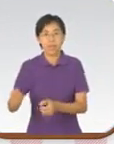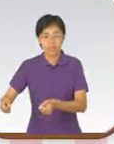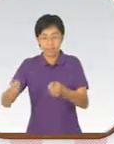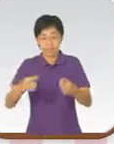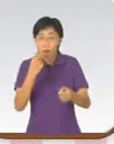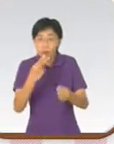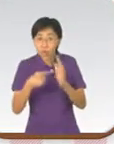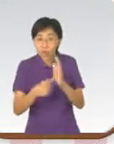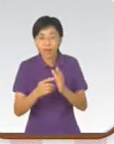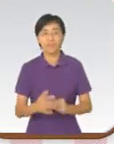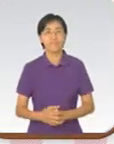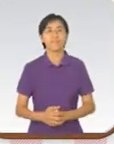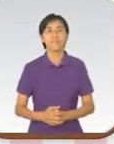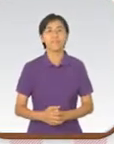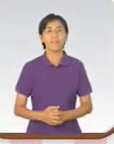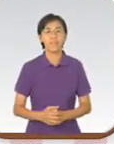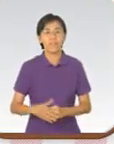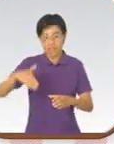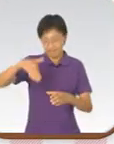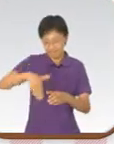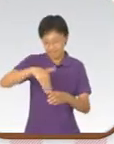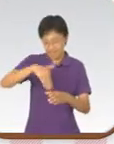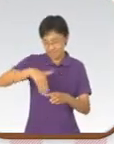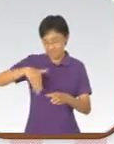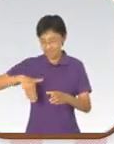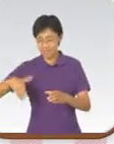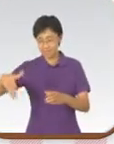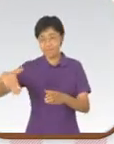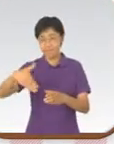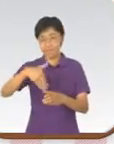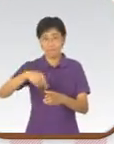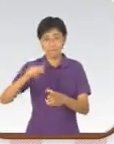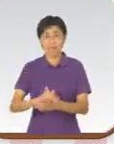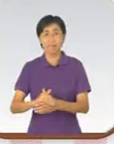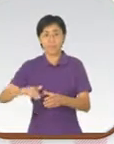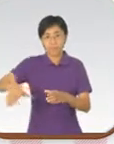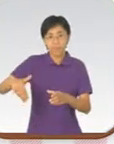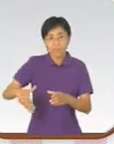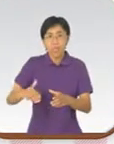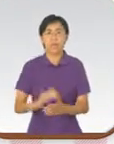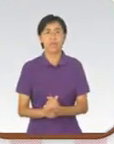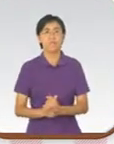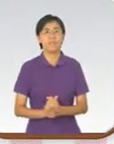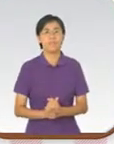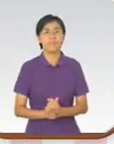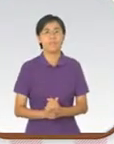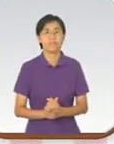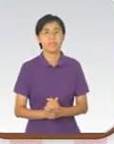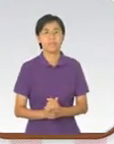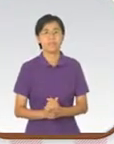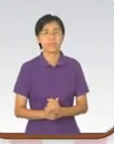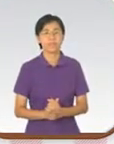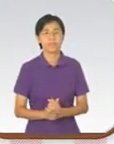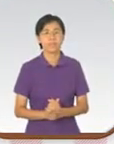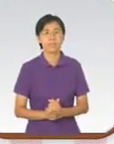่ครับ นะคะได้ที่ของเขาก็คือตั้งยอดแข็งนะคะตั้งยอดแ